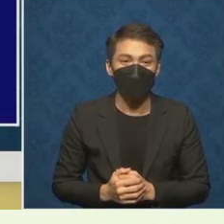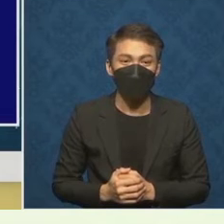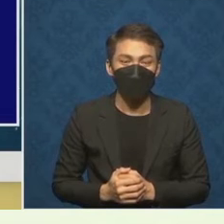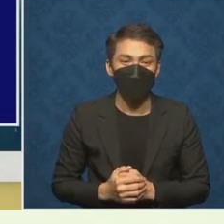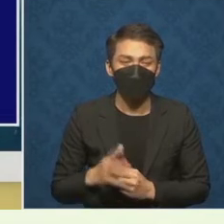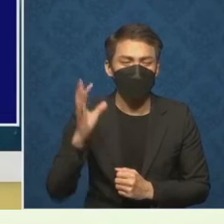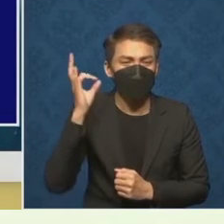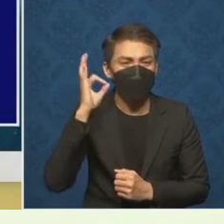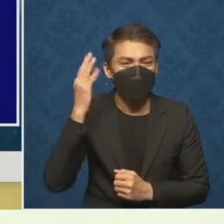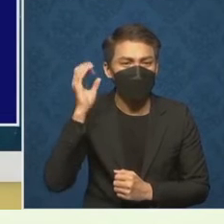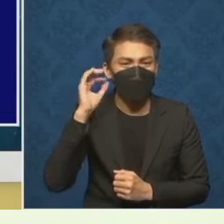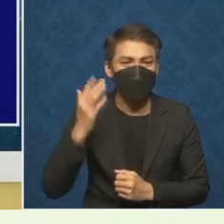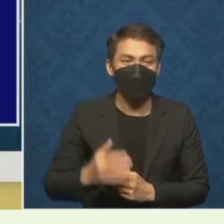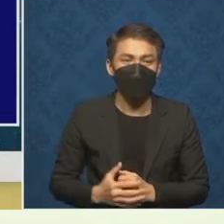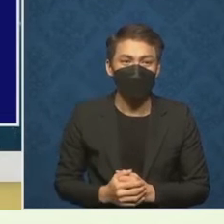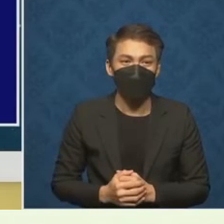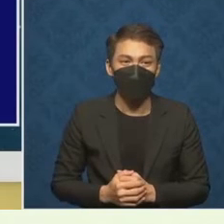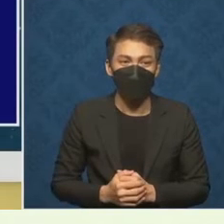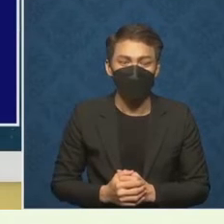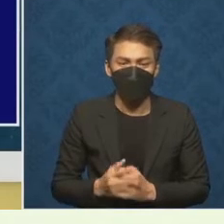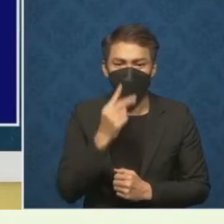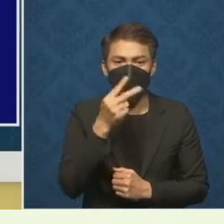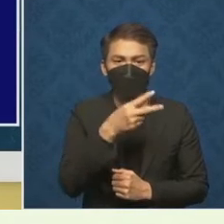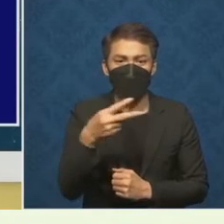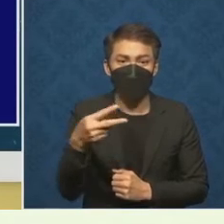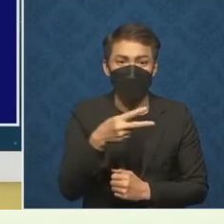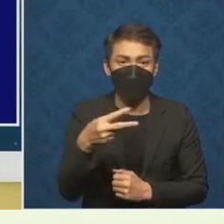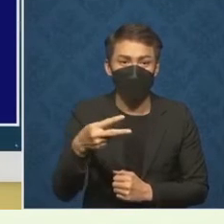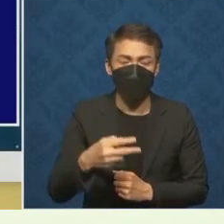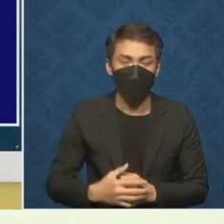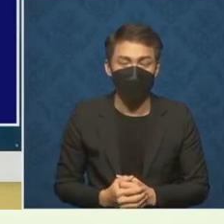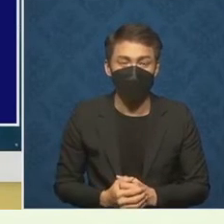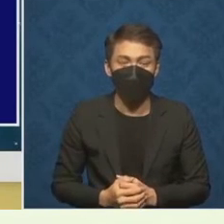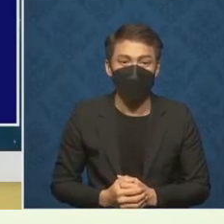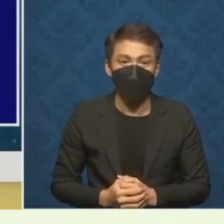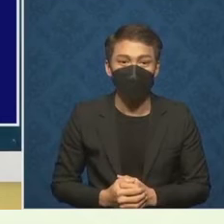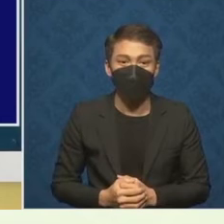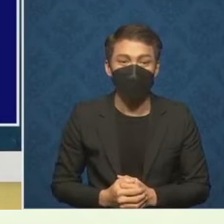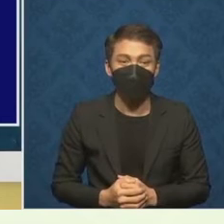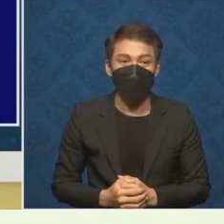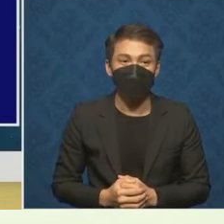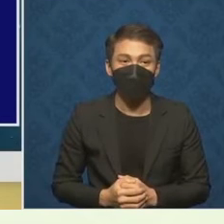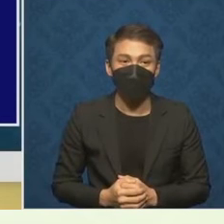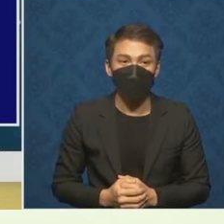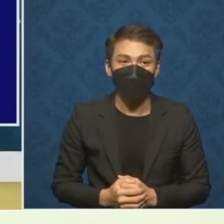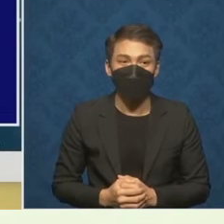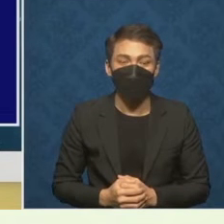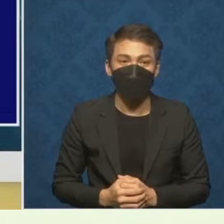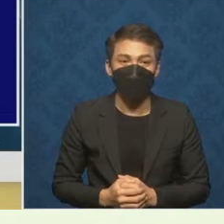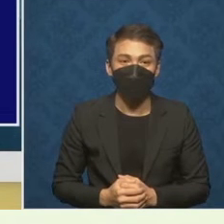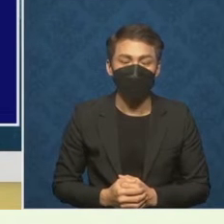นนี้มันหิ้วมาตัวแจมปองเลย ใส่รถพี่ล้ำมาเลย มาจากบ้านใหญ่เลยบ้านใหญ่พี่คงรู้มั้ย